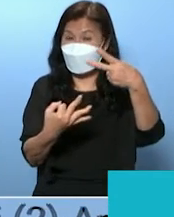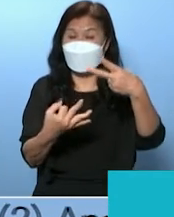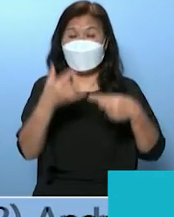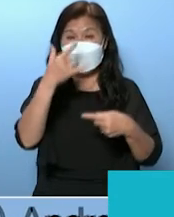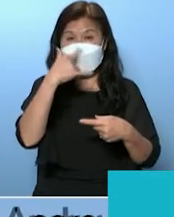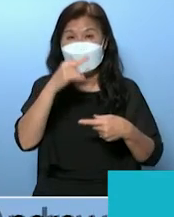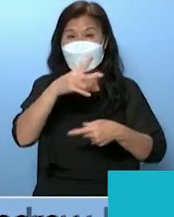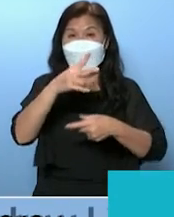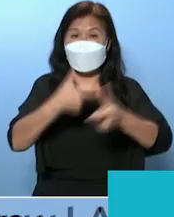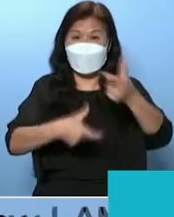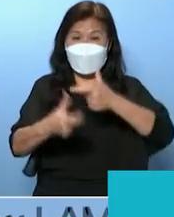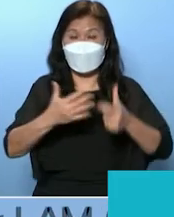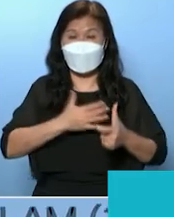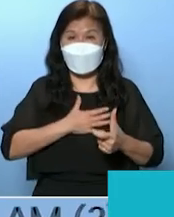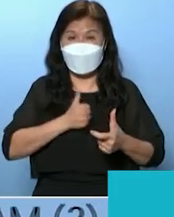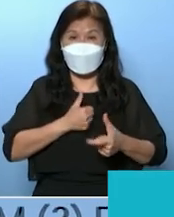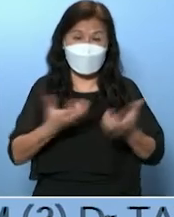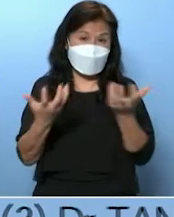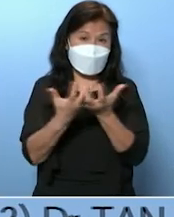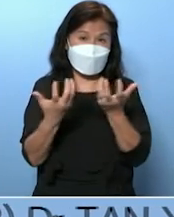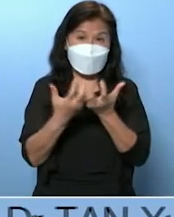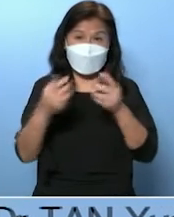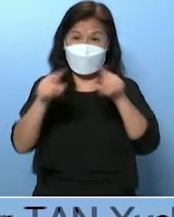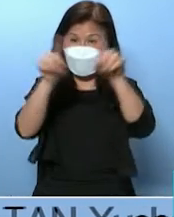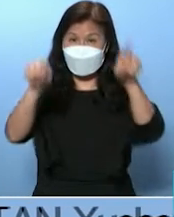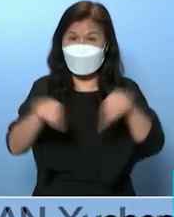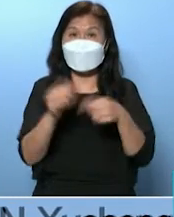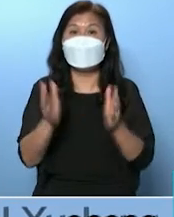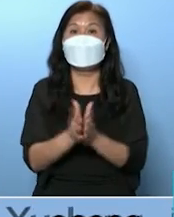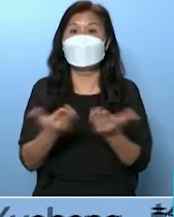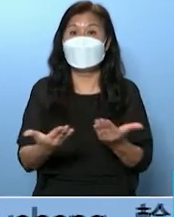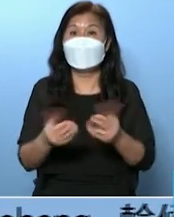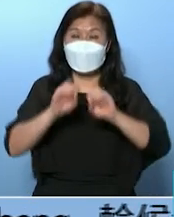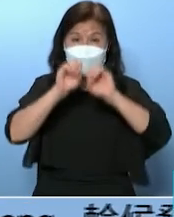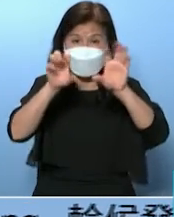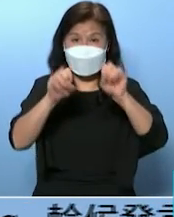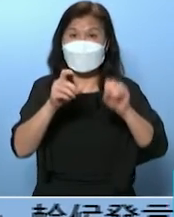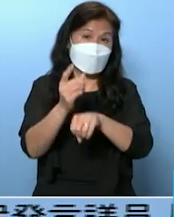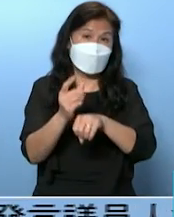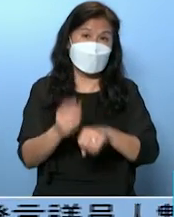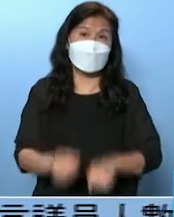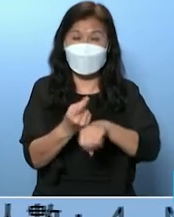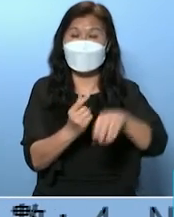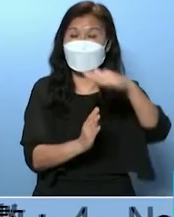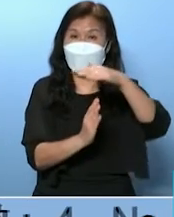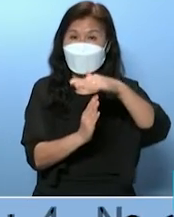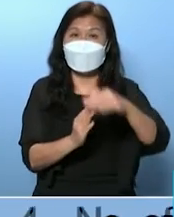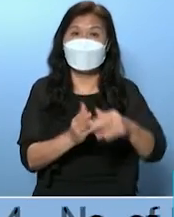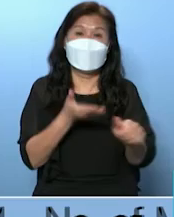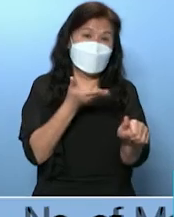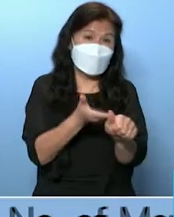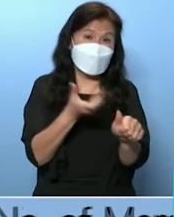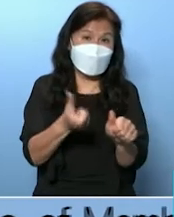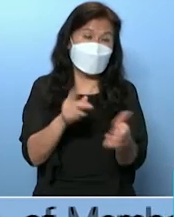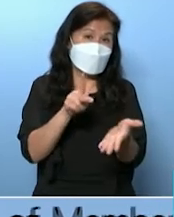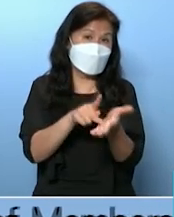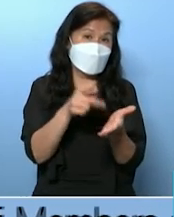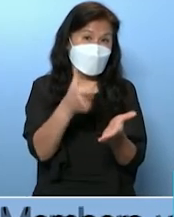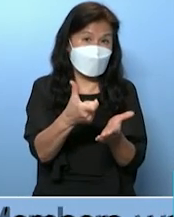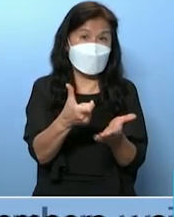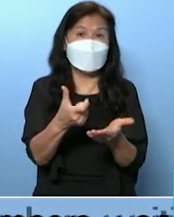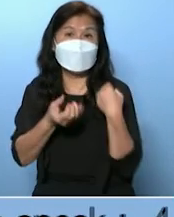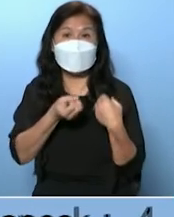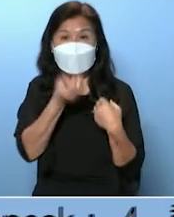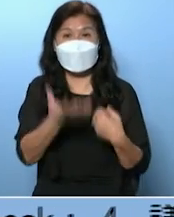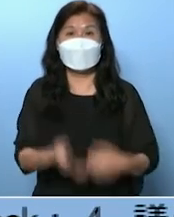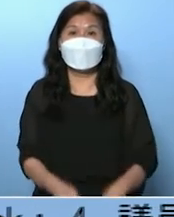份財政預算案的時候，是公布了一項暫緩追討欠租安排的立法